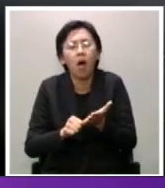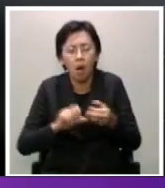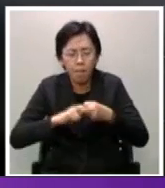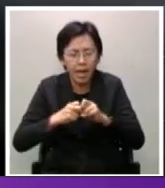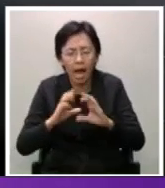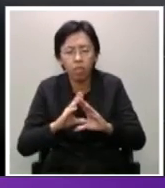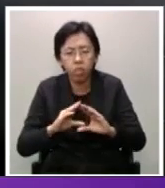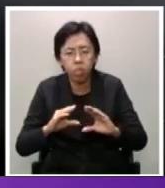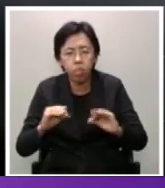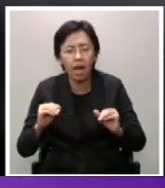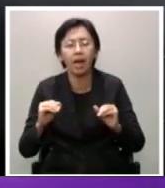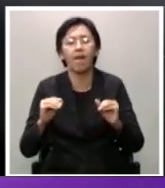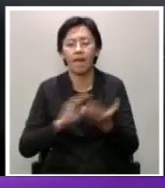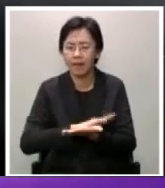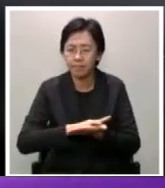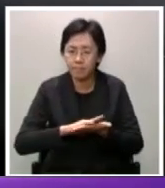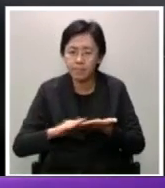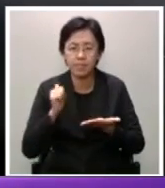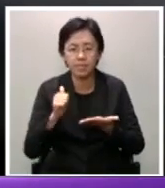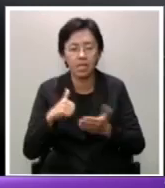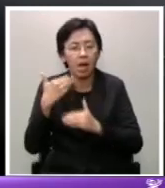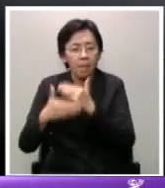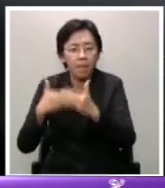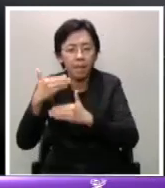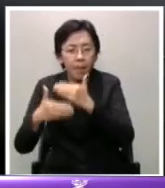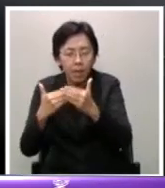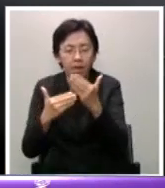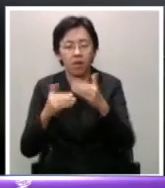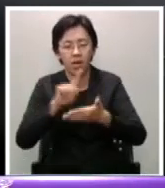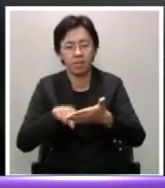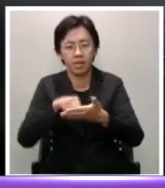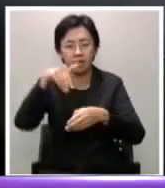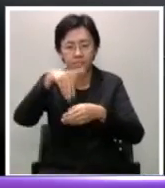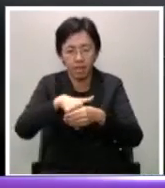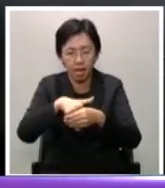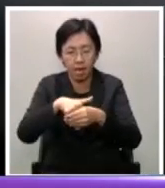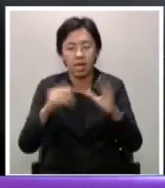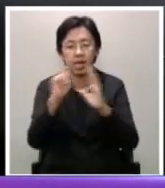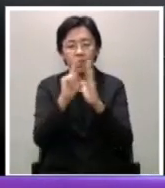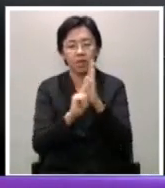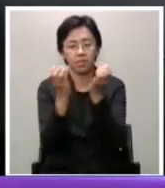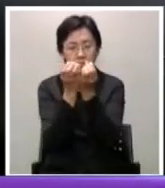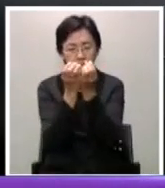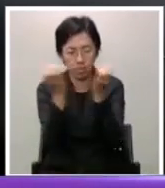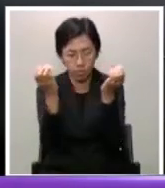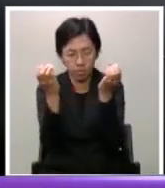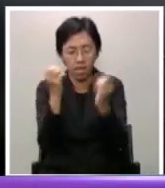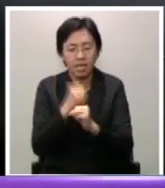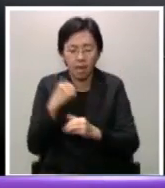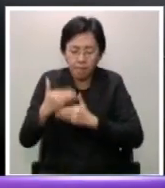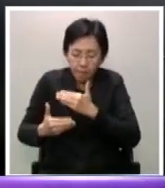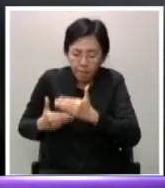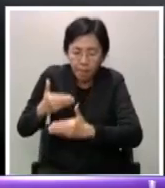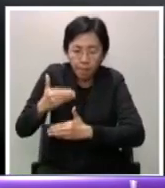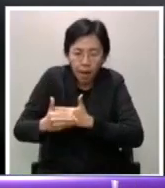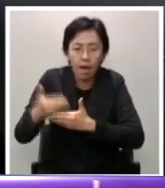ไปสู่ในเรื่องของความสงบความเรียบร้อยแล้วเดินหน้ามาสู่การเลือกตั้งการมีรัฐธรรมนูญนะครับซึ่งทุกอย่างเป็นไปตามขั้นตอนทั้งหมด